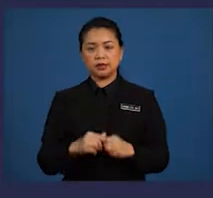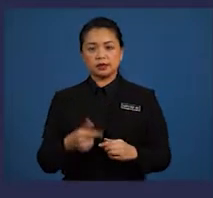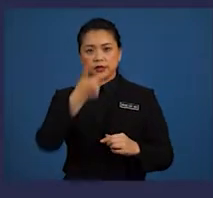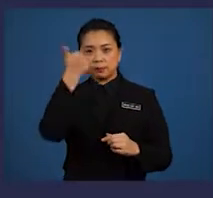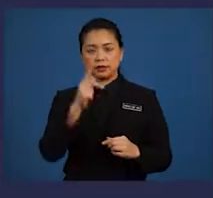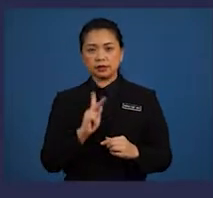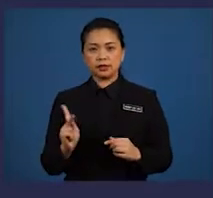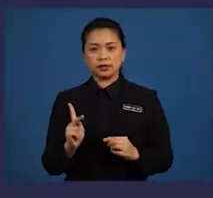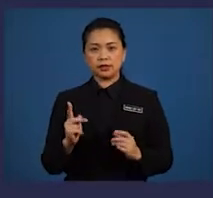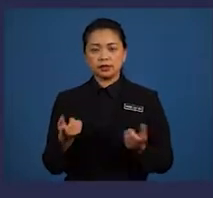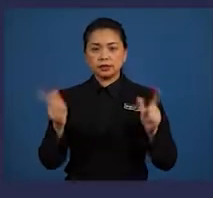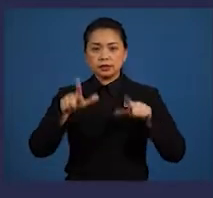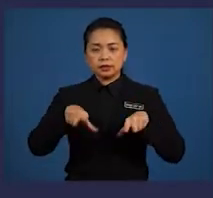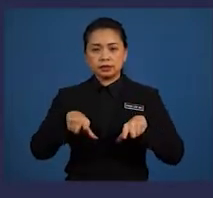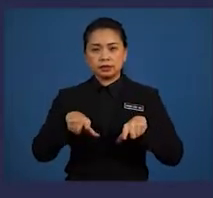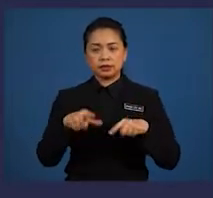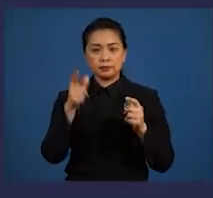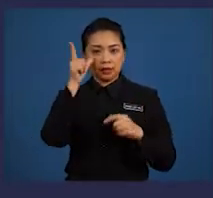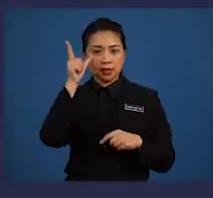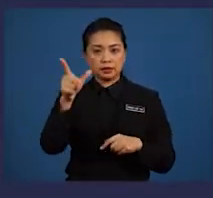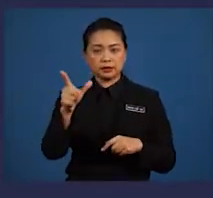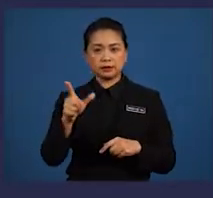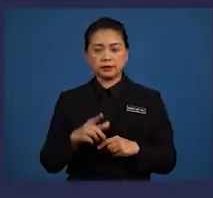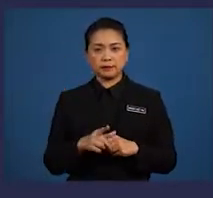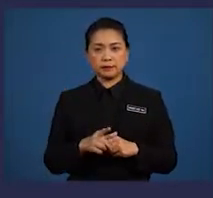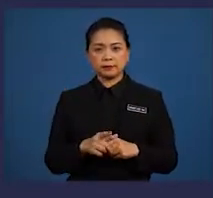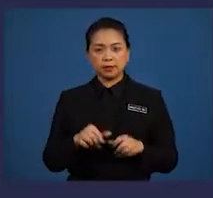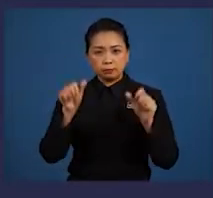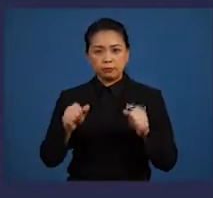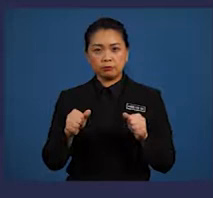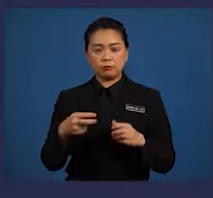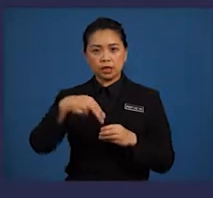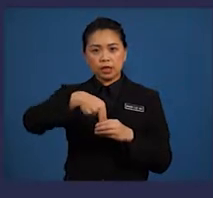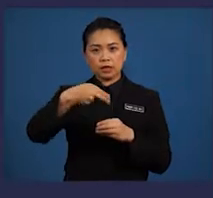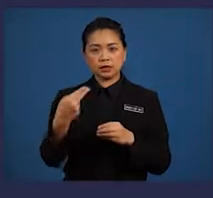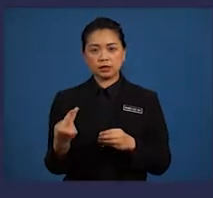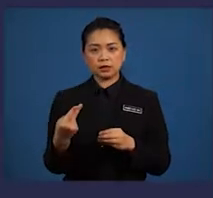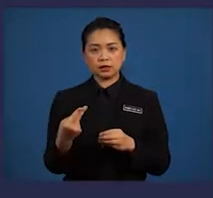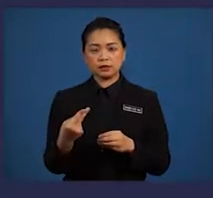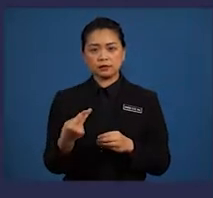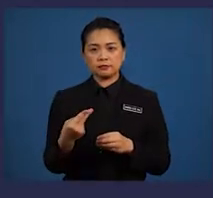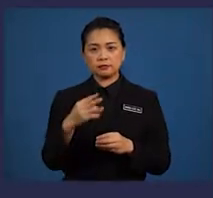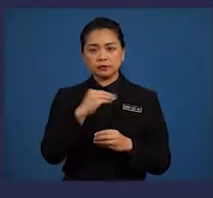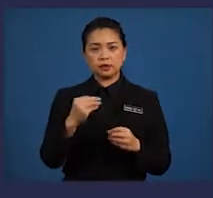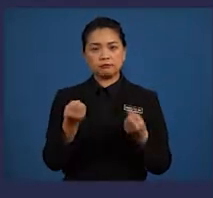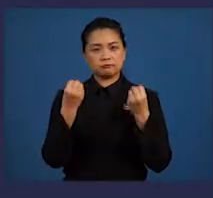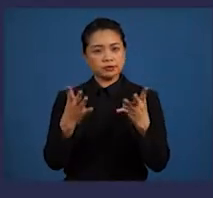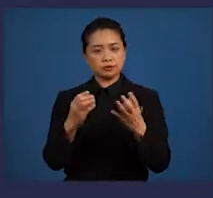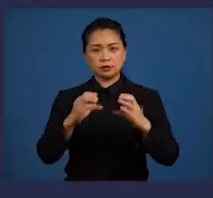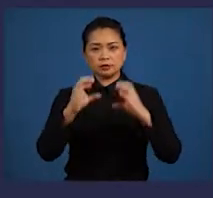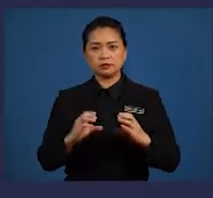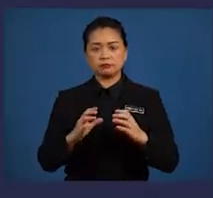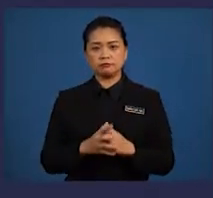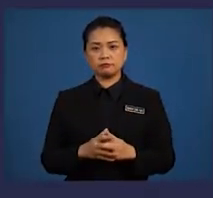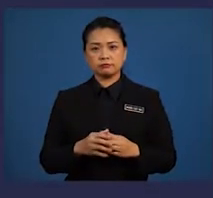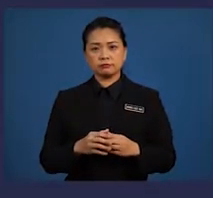disebabkan kejadian penulisan penglihatan dan boleh dihasilkan dan di demonstrasi dalam pelbagai cara